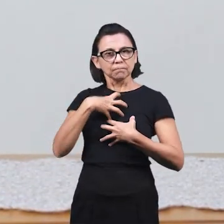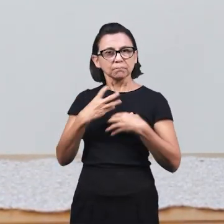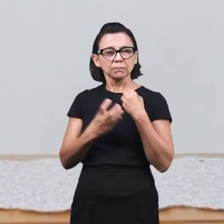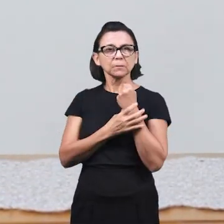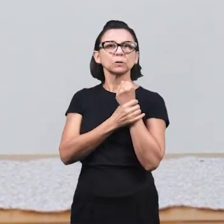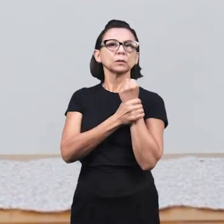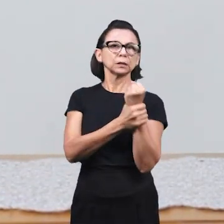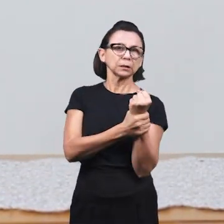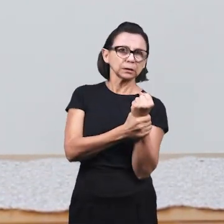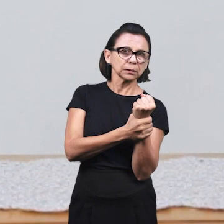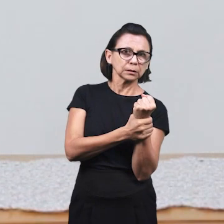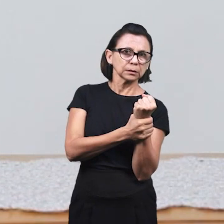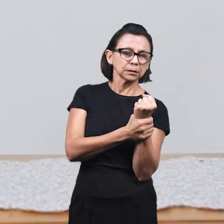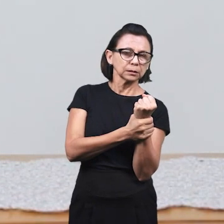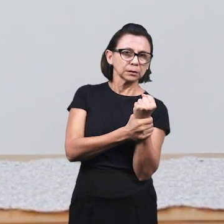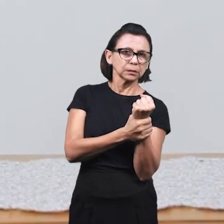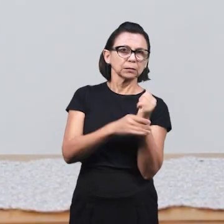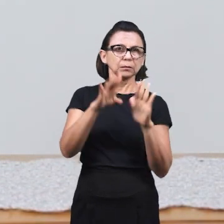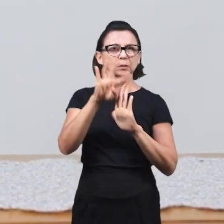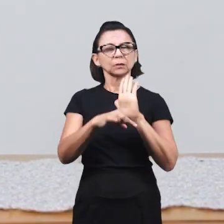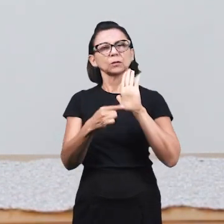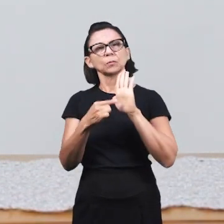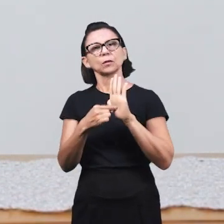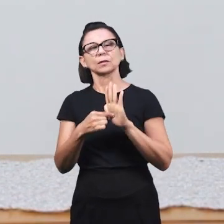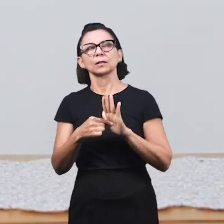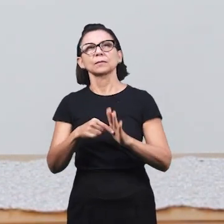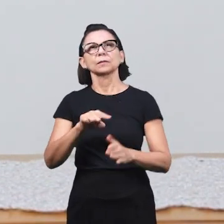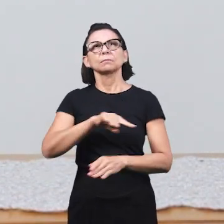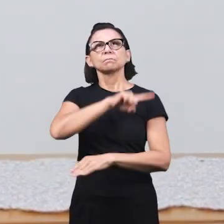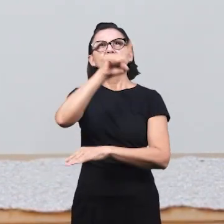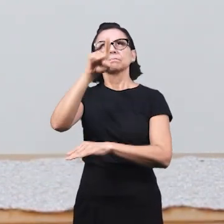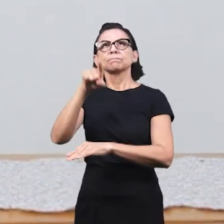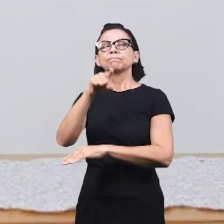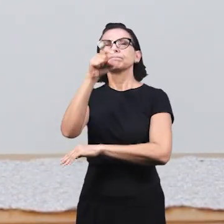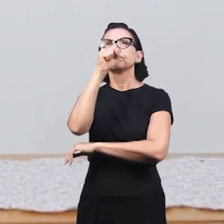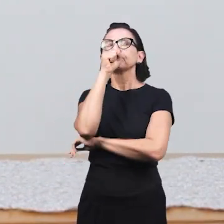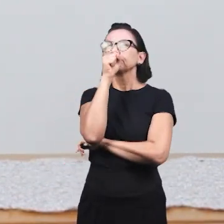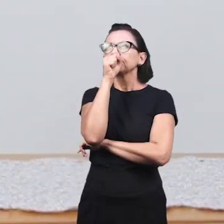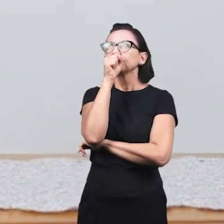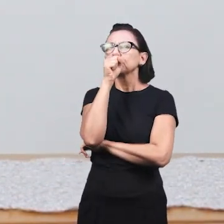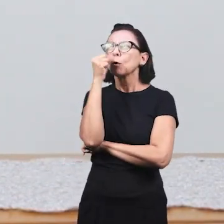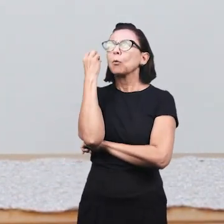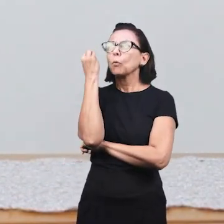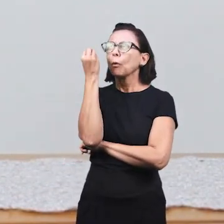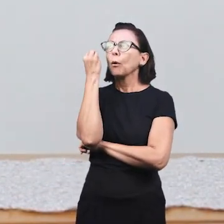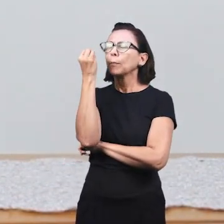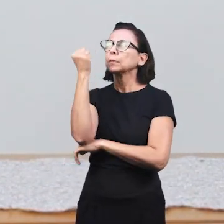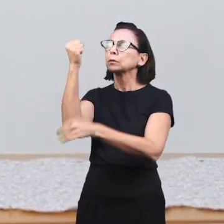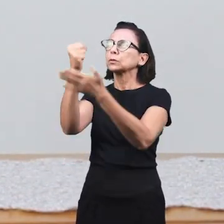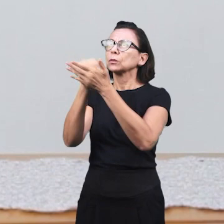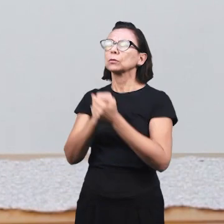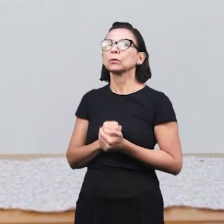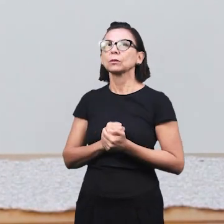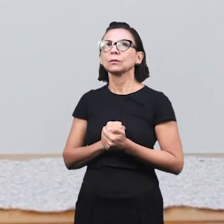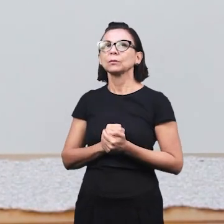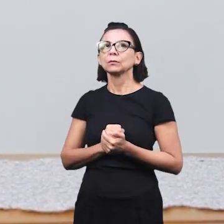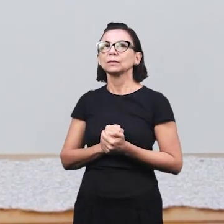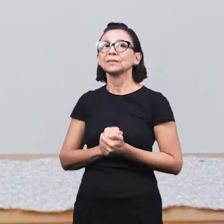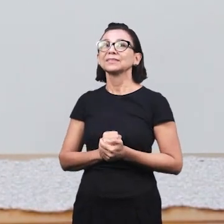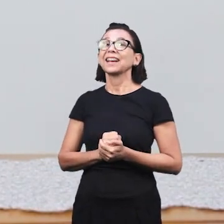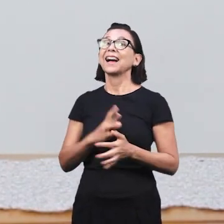и находится в общении с чудным Богом. «Помощь моя от Господа, сотворившего небо и